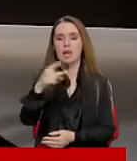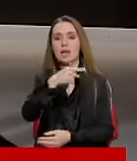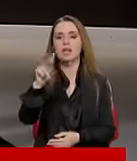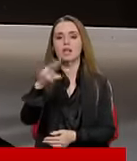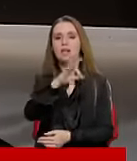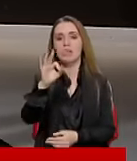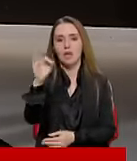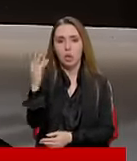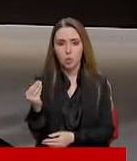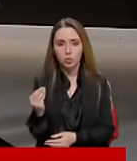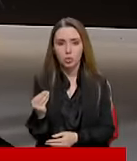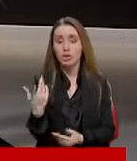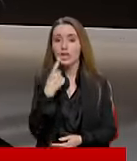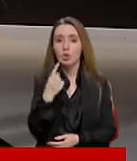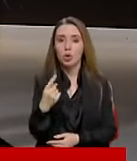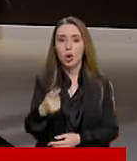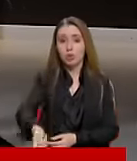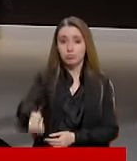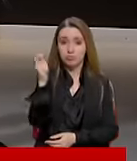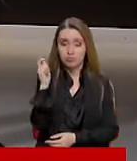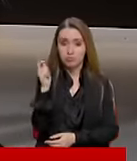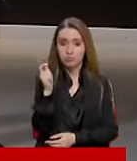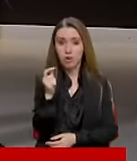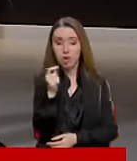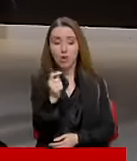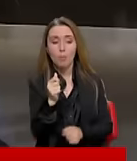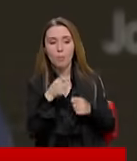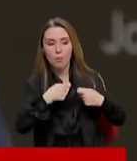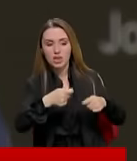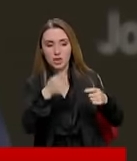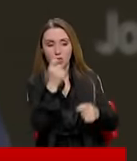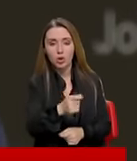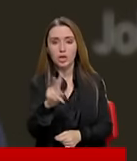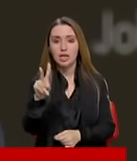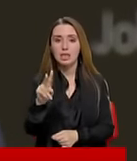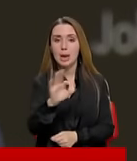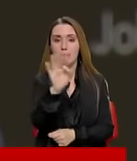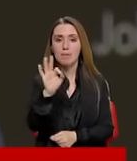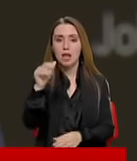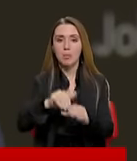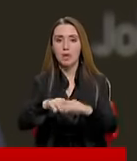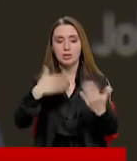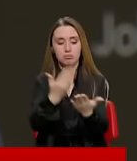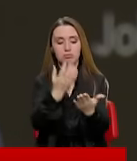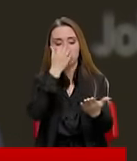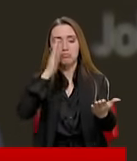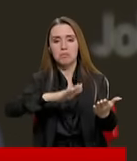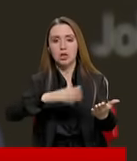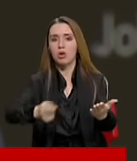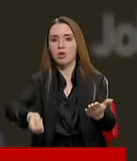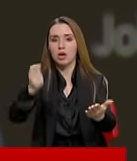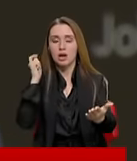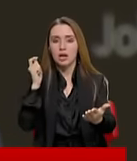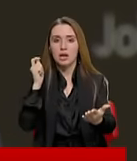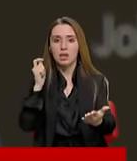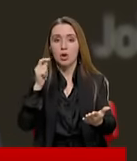olarak belirlediler dediler ki kredi çekerek giderleri karşılayın ama o 2 milyarı mecliste bekletiyorlar kredinin